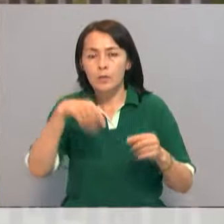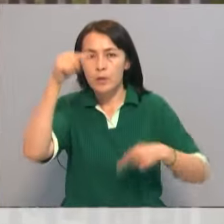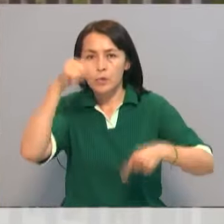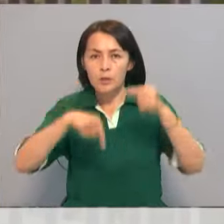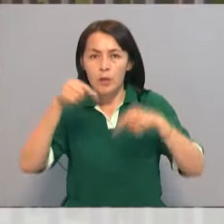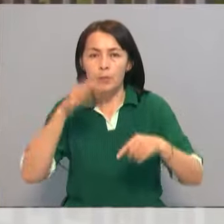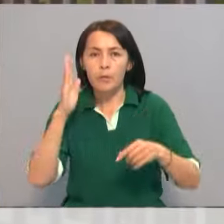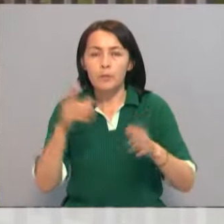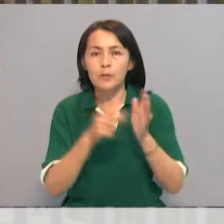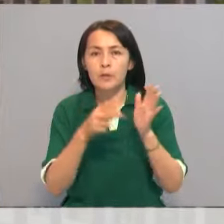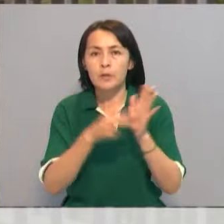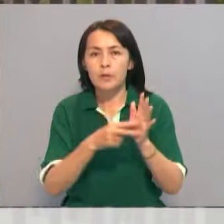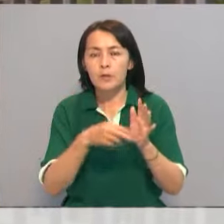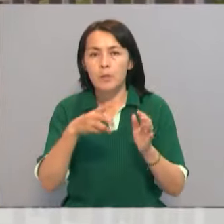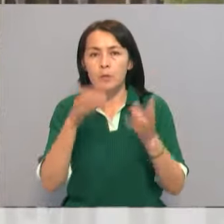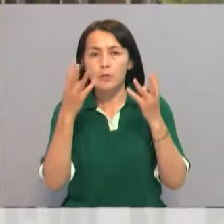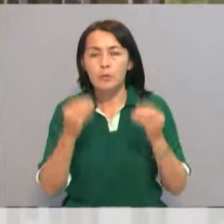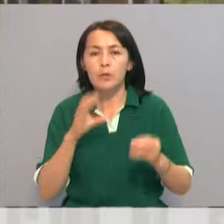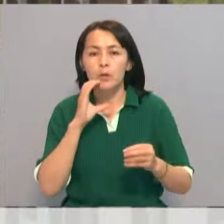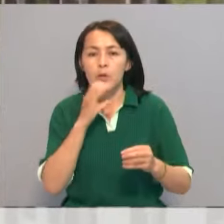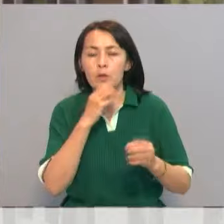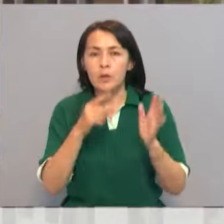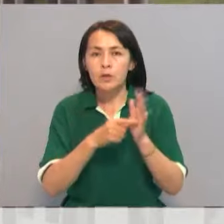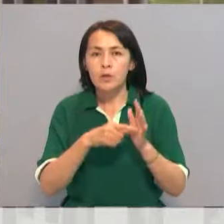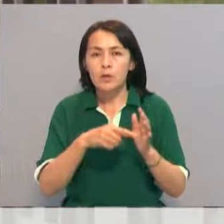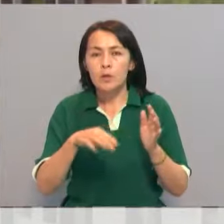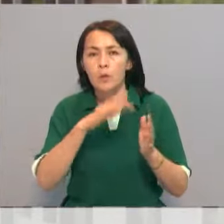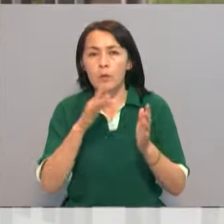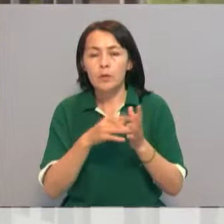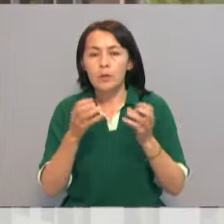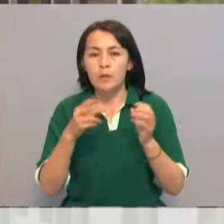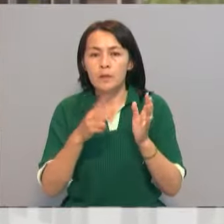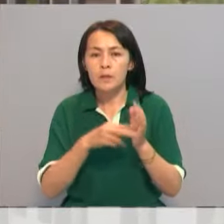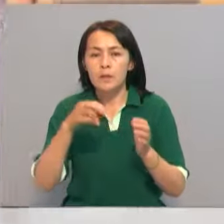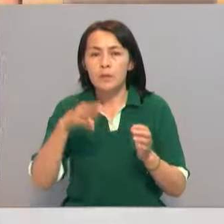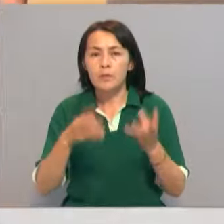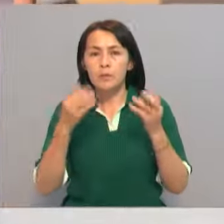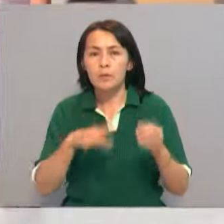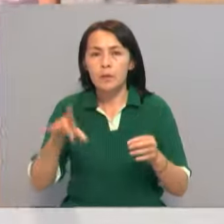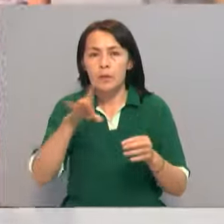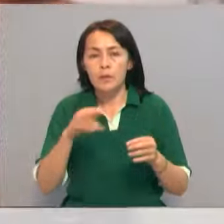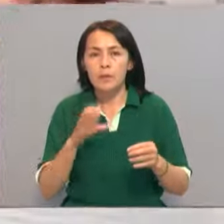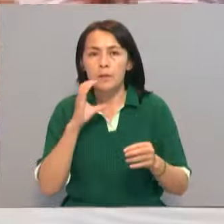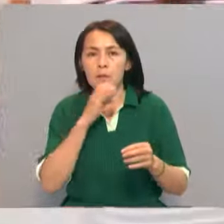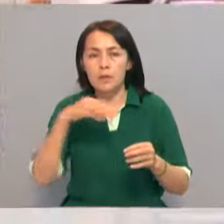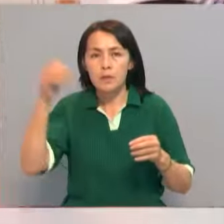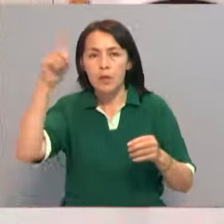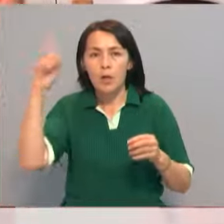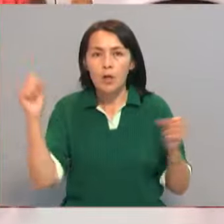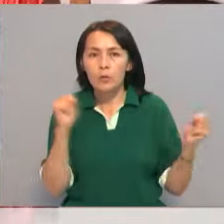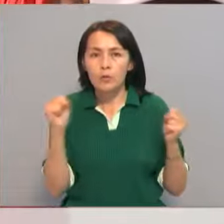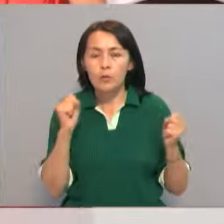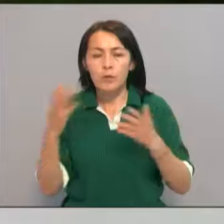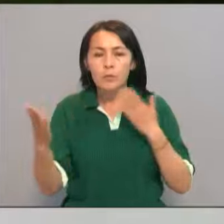жаңбыр жауады. 7-ші, 8-ші маусымда солтүстікте, 7-ші маусымда орталықта, 8-ші маусымда республиканың шығысында күн күркіреп, екпінді